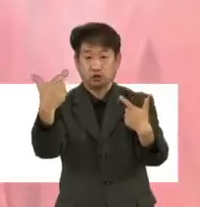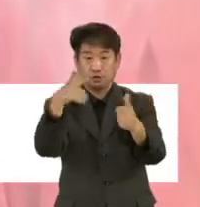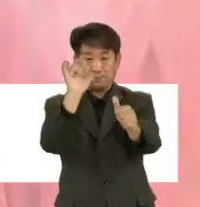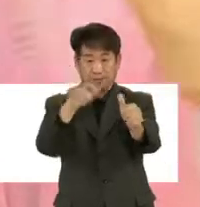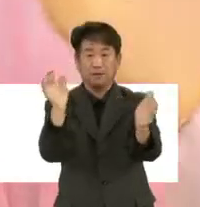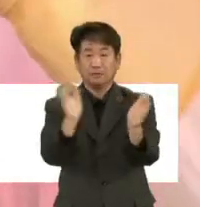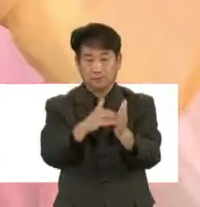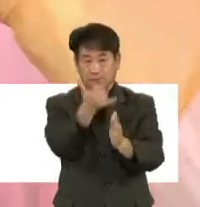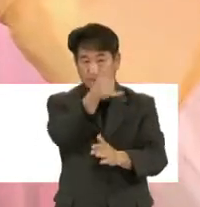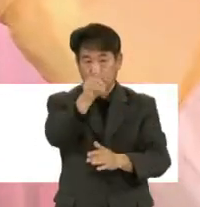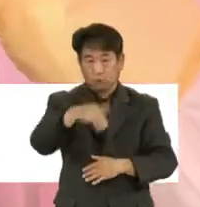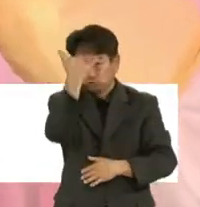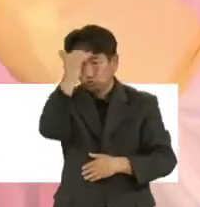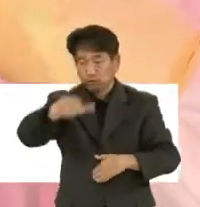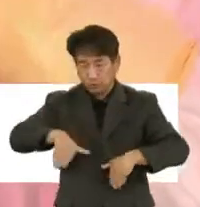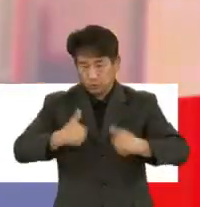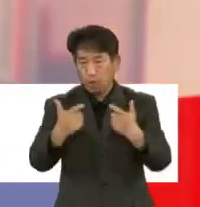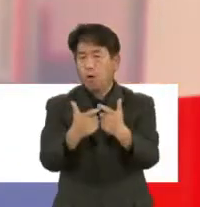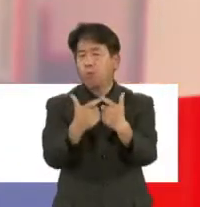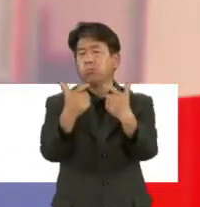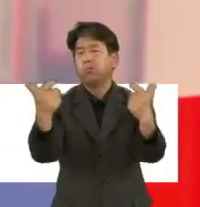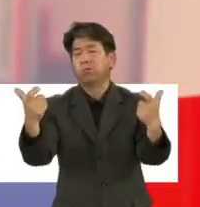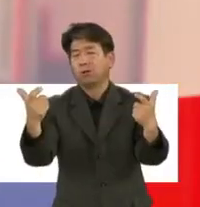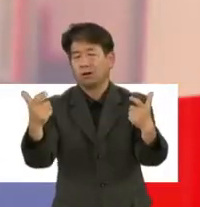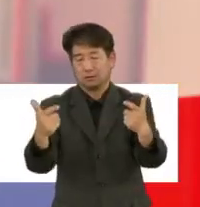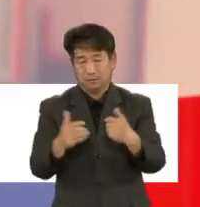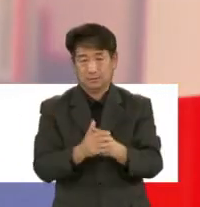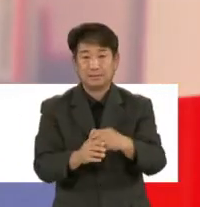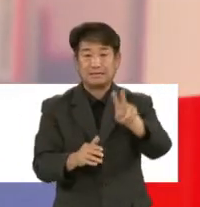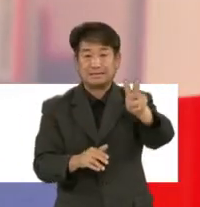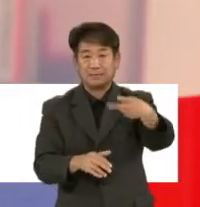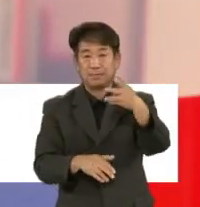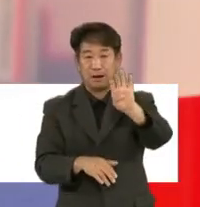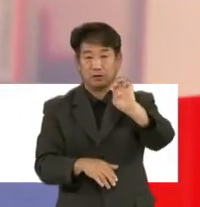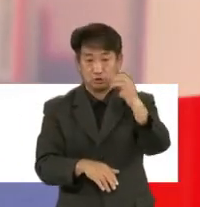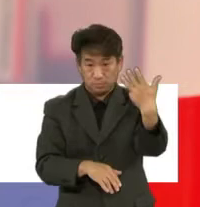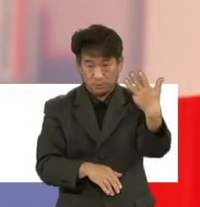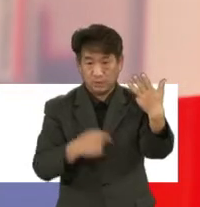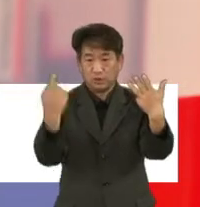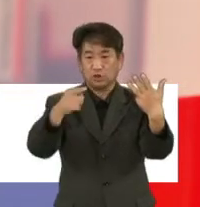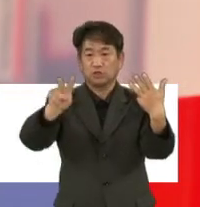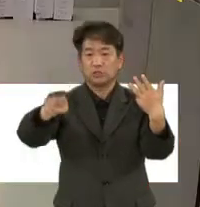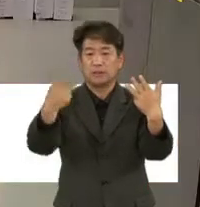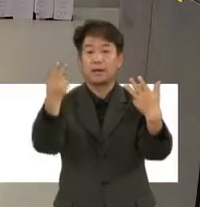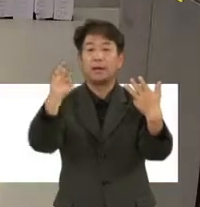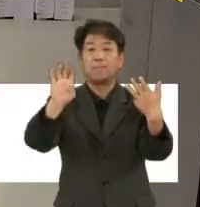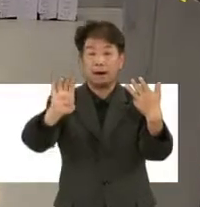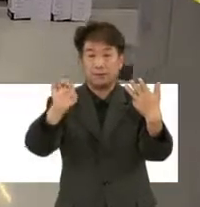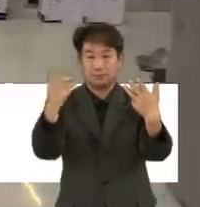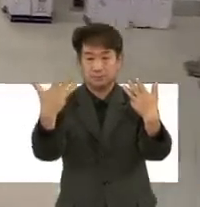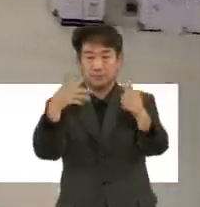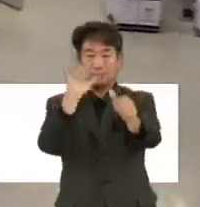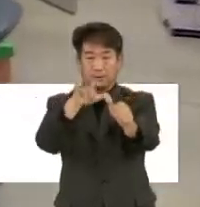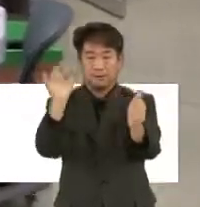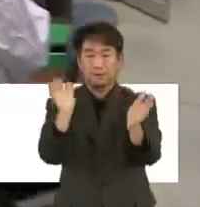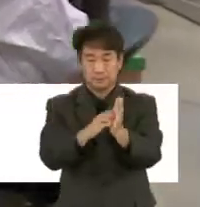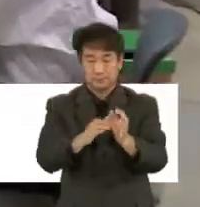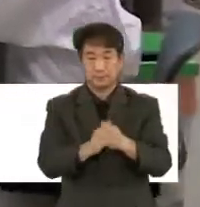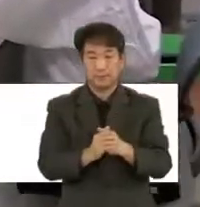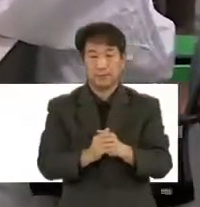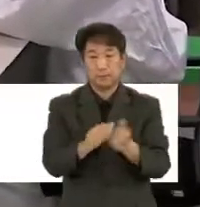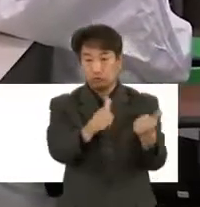확진됐고 세종과 충남에서도 큰 증가 속에 각각 200마흔 여덟 명과 12008명이 추가됐습니다